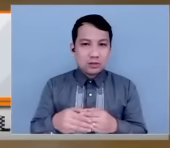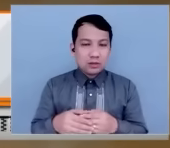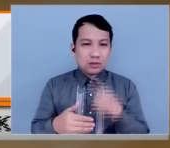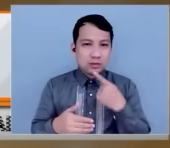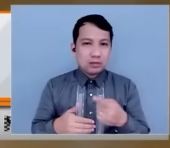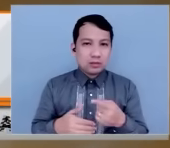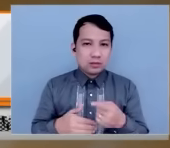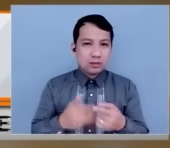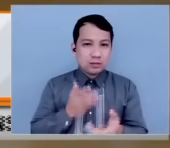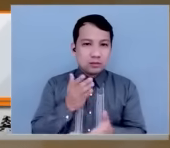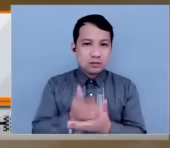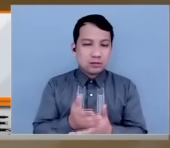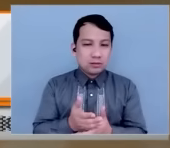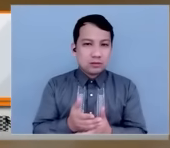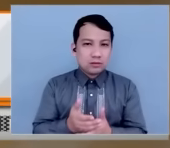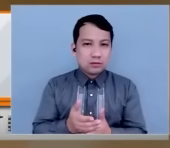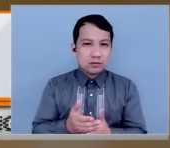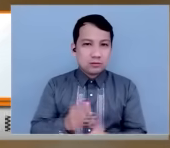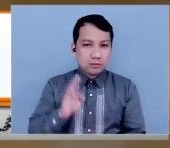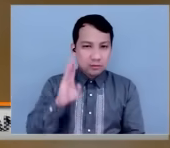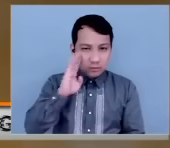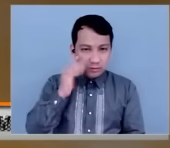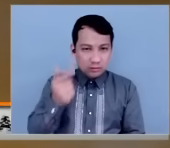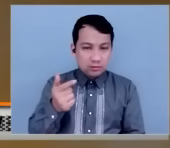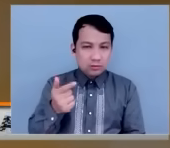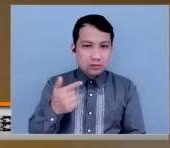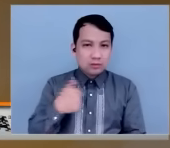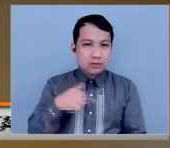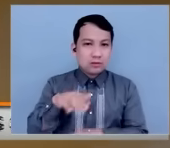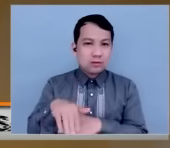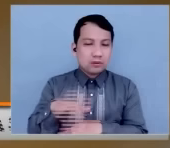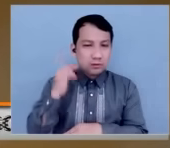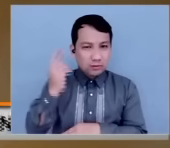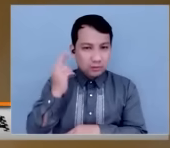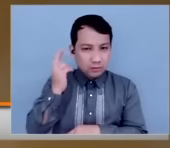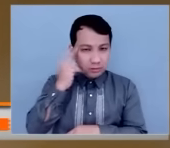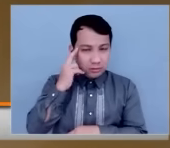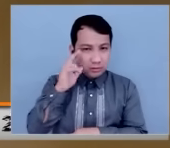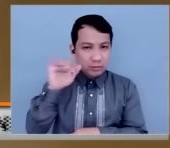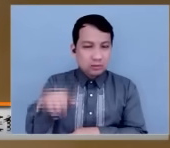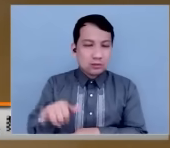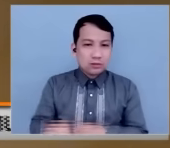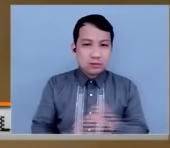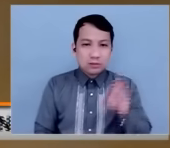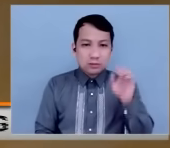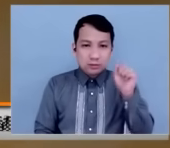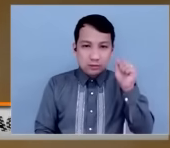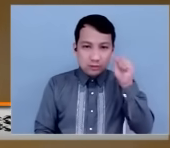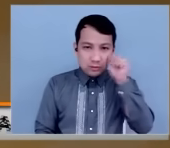senator go ngayong hapon habang wala namang binigay na rason sa pag-absent niya si senator Dea